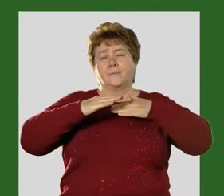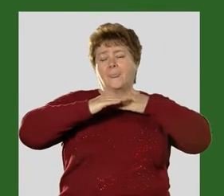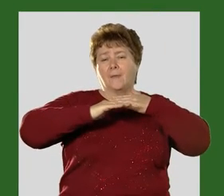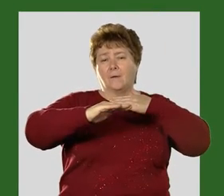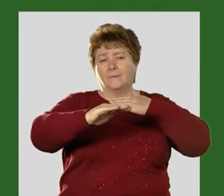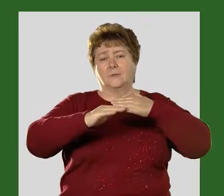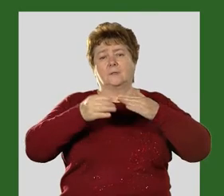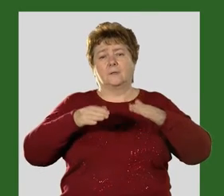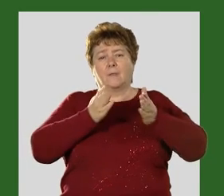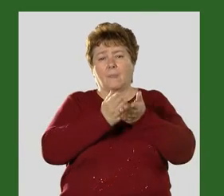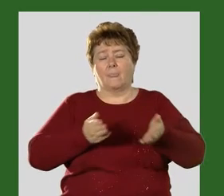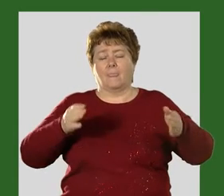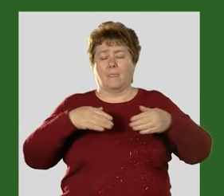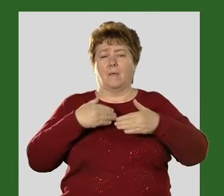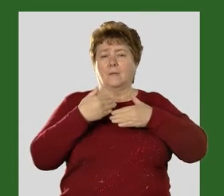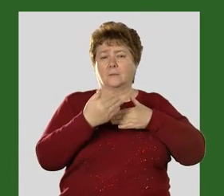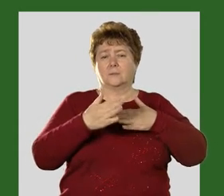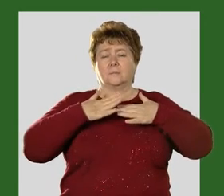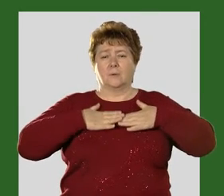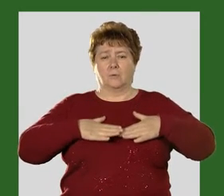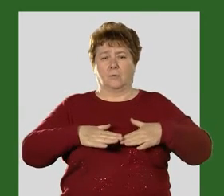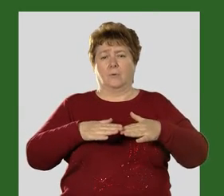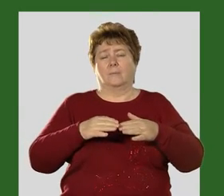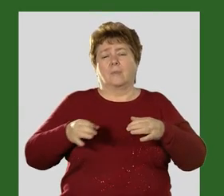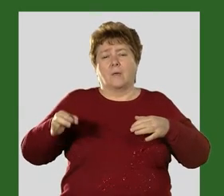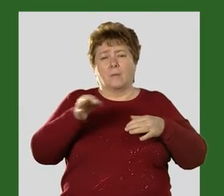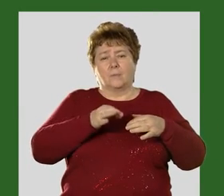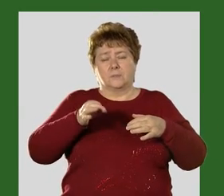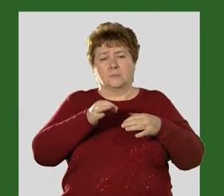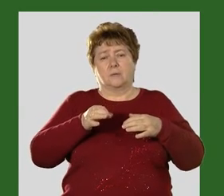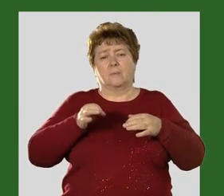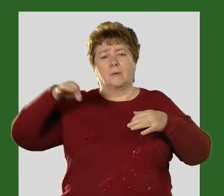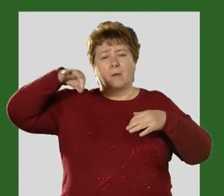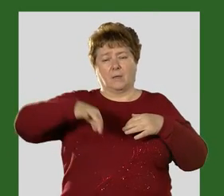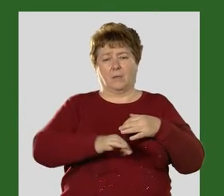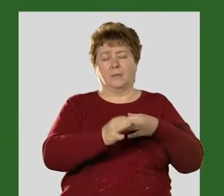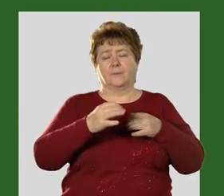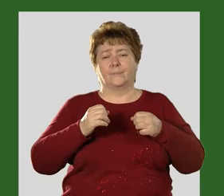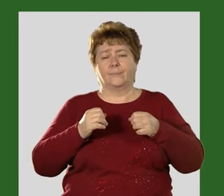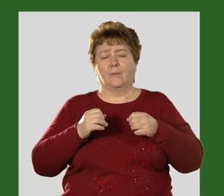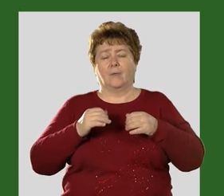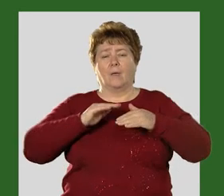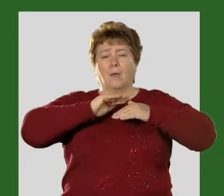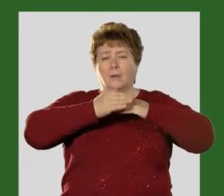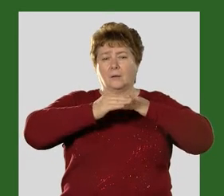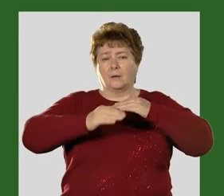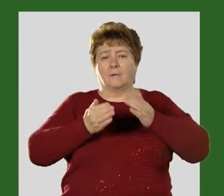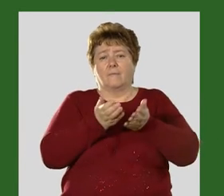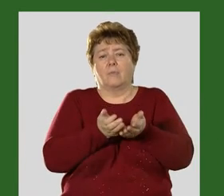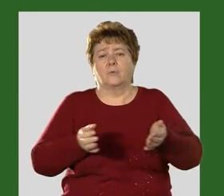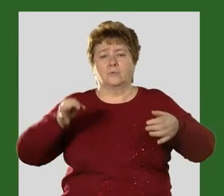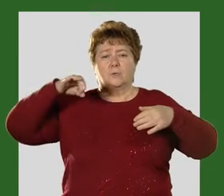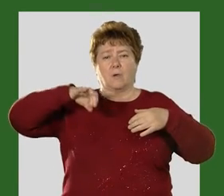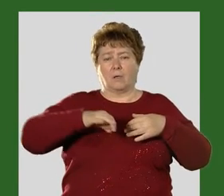Равнины дна являются относительно спокойными областями океанов. Рельеф ложа